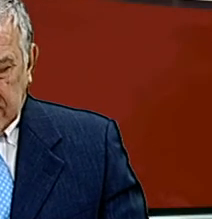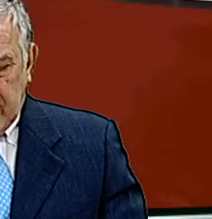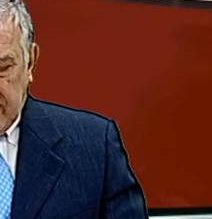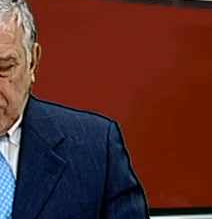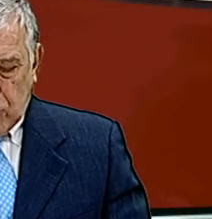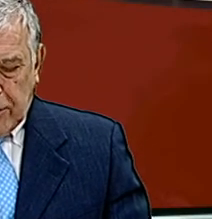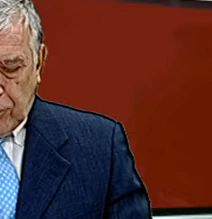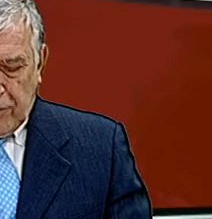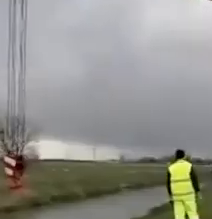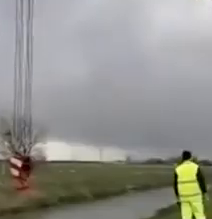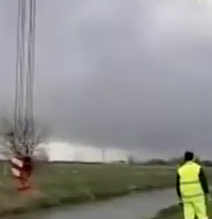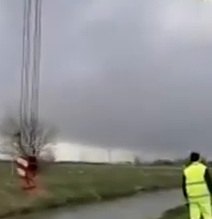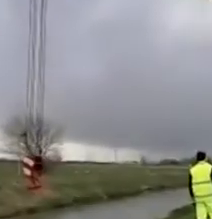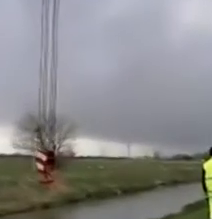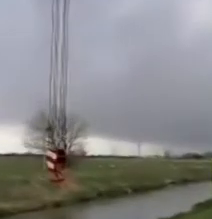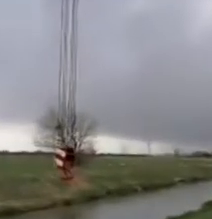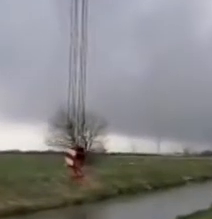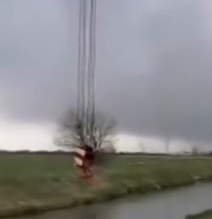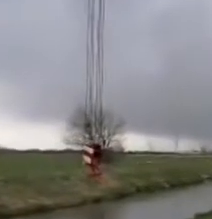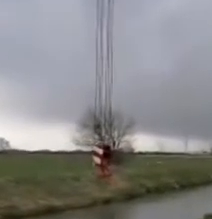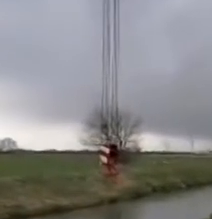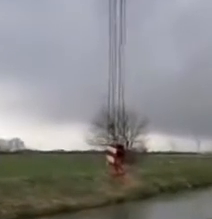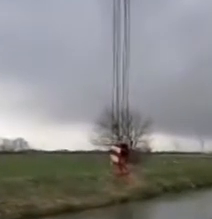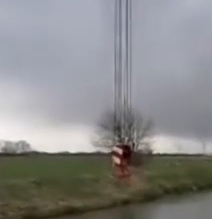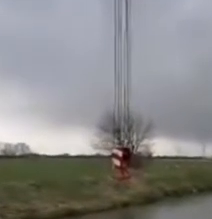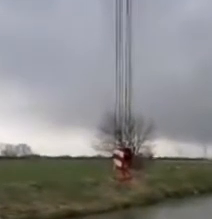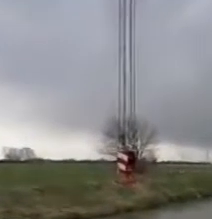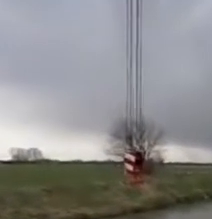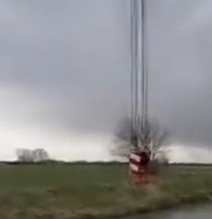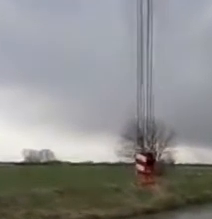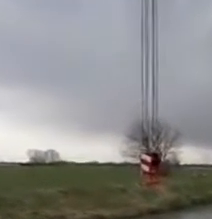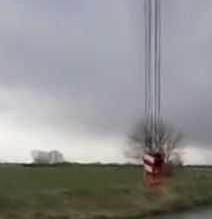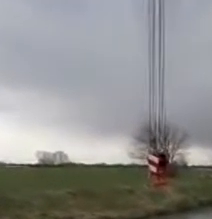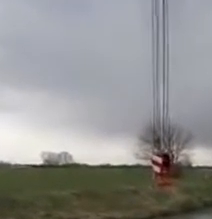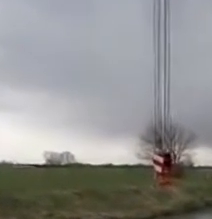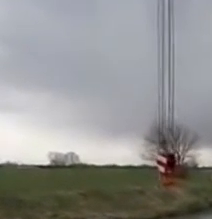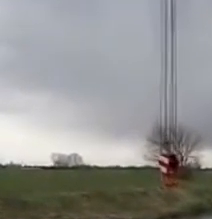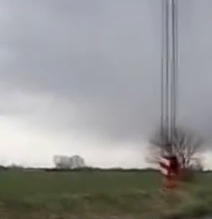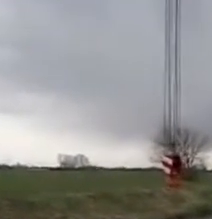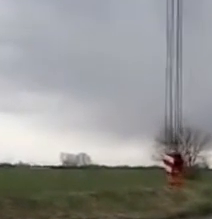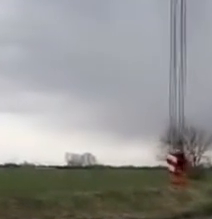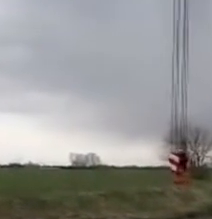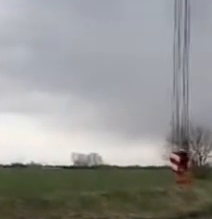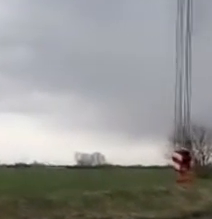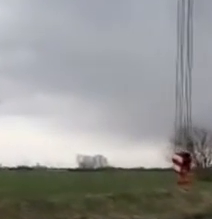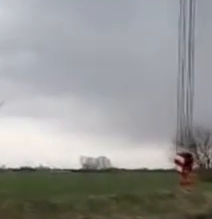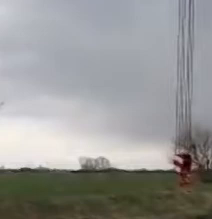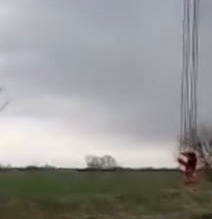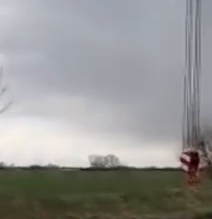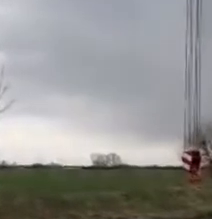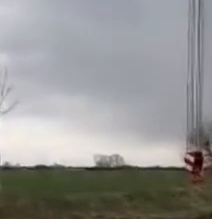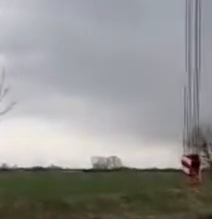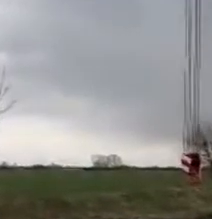l'ennesima che finisce dentro il fiume menago poco prima di santa teresa in valle località del comune di cerea nel veronese lungo la strada